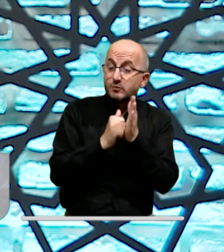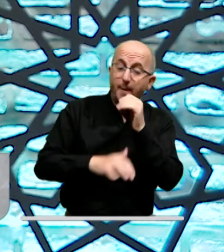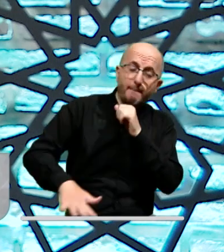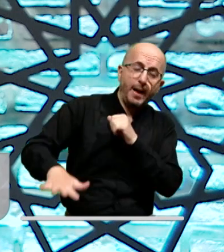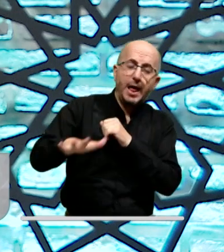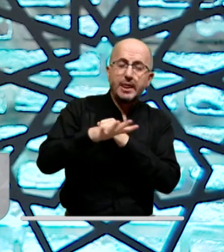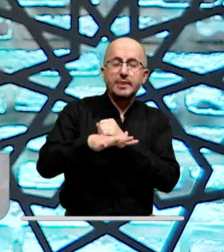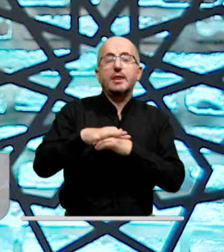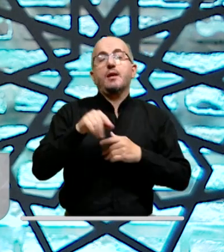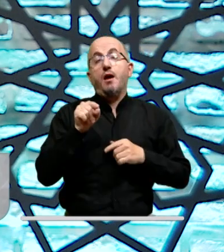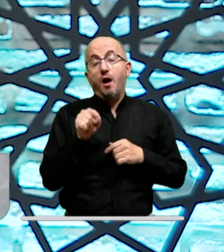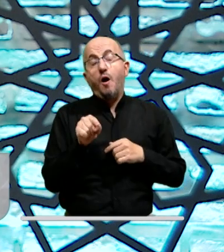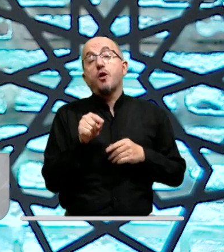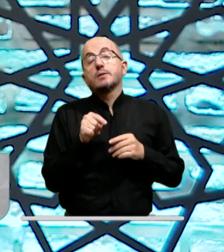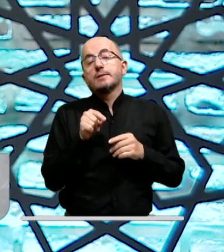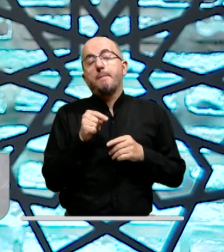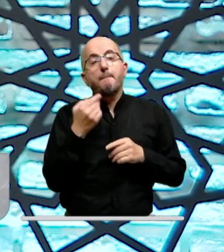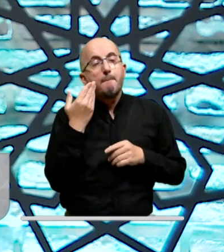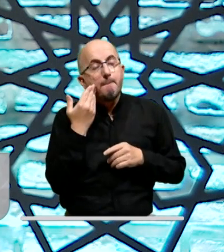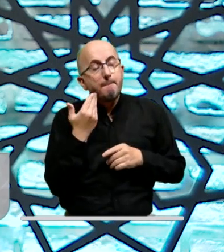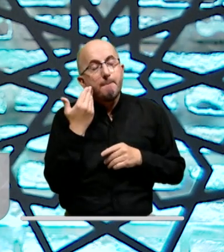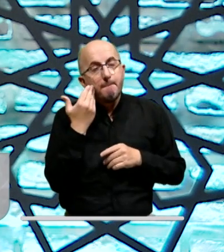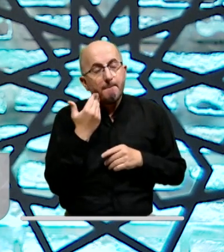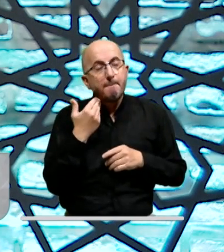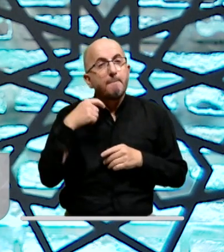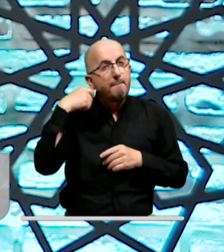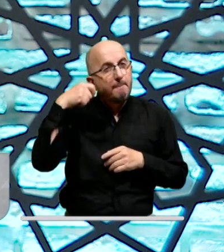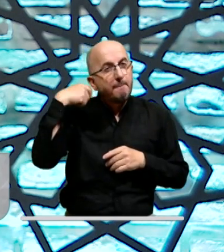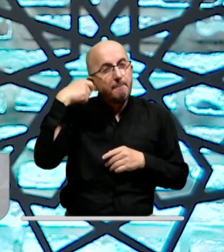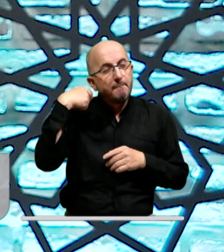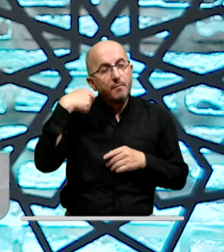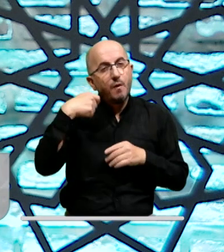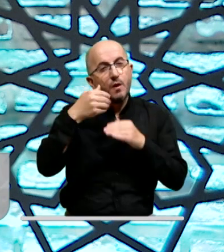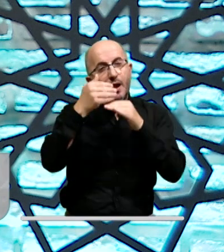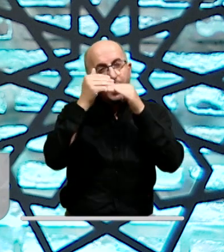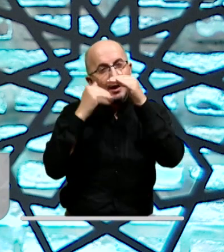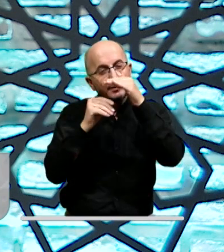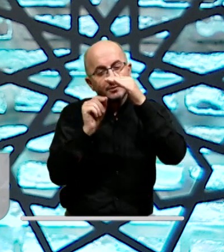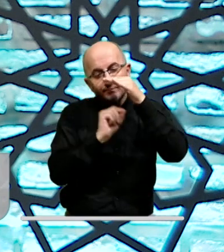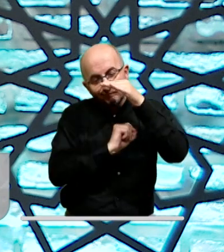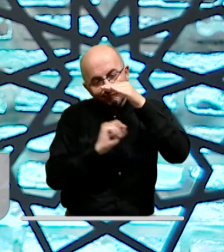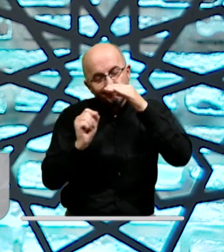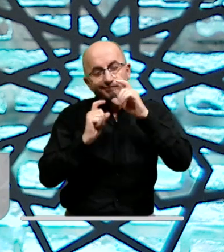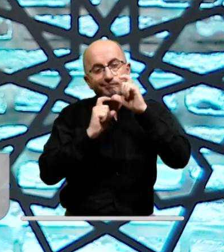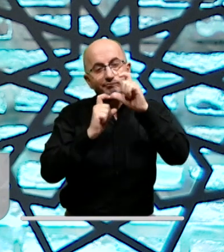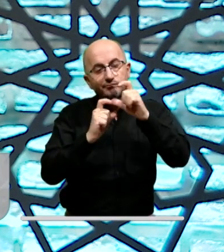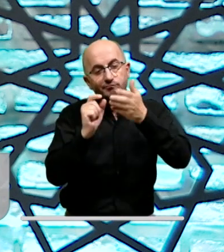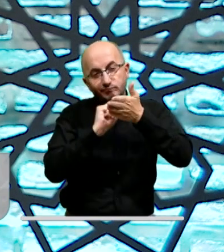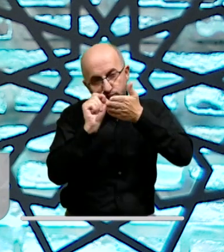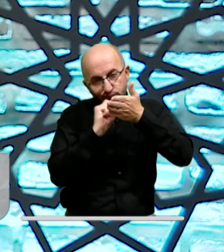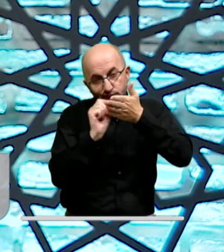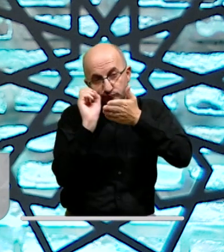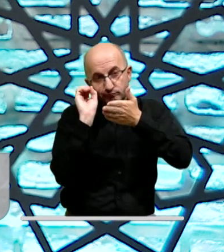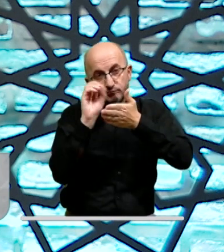medya hesaplarında bizim paylaşımlarımızı paylaşmak isteyen izleyicilerimiz Facebook ve Instagram üzerinden Diyanete Soralım